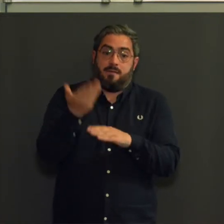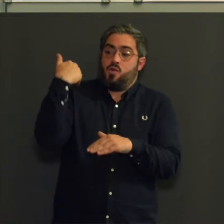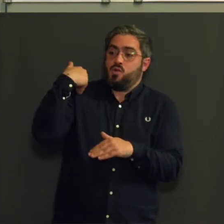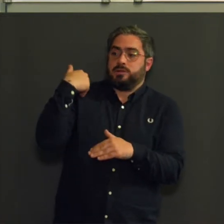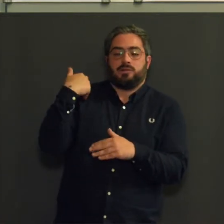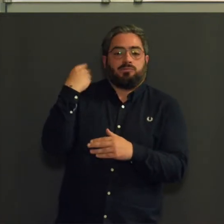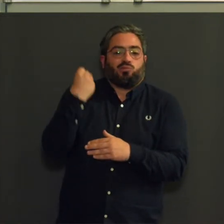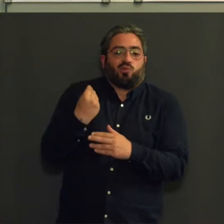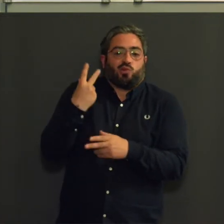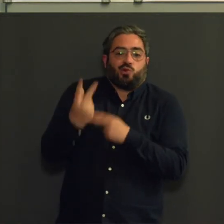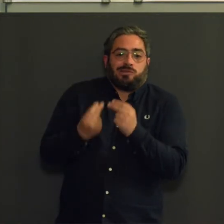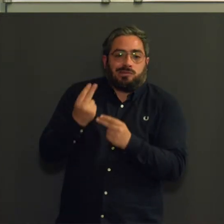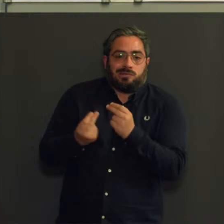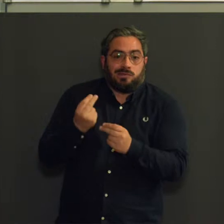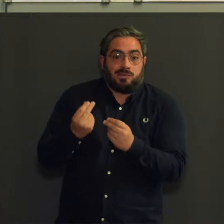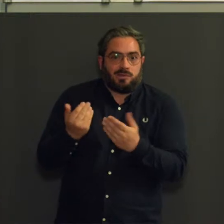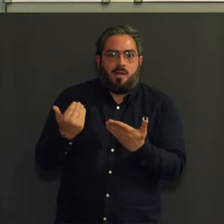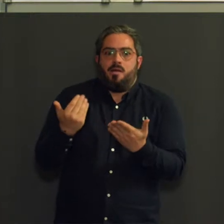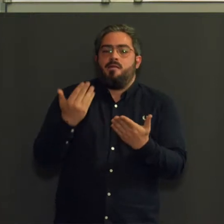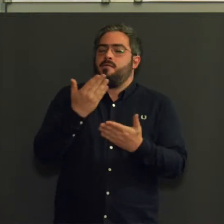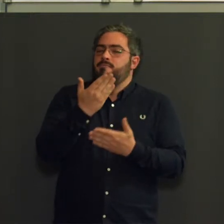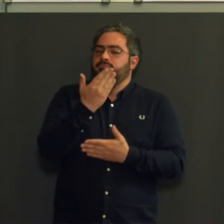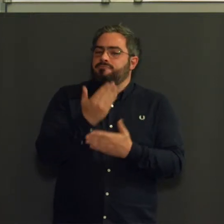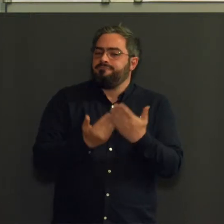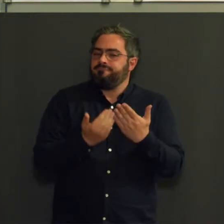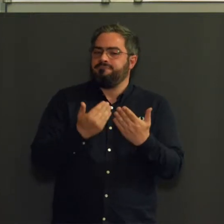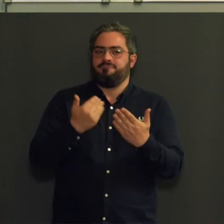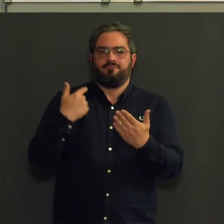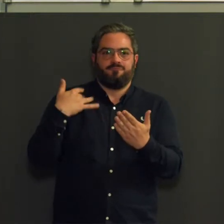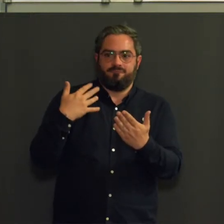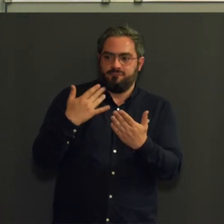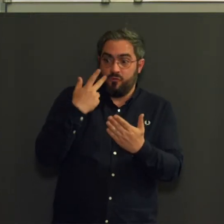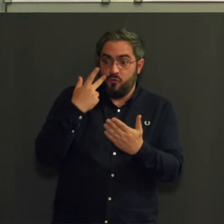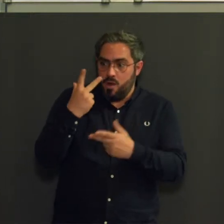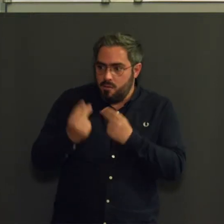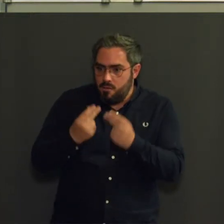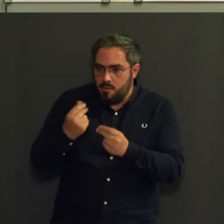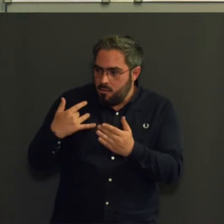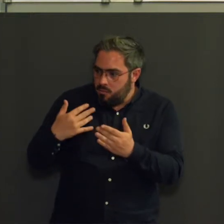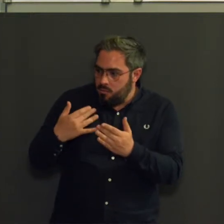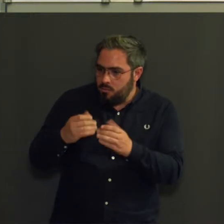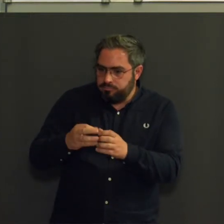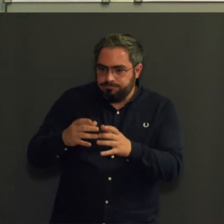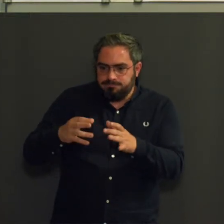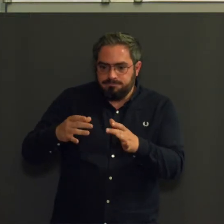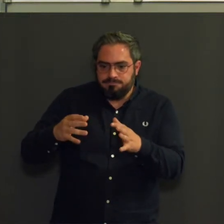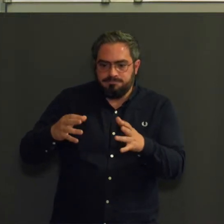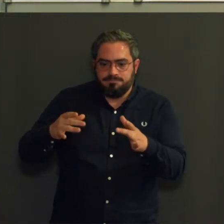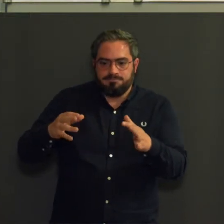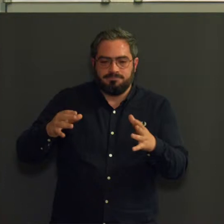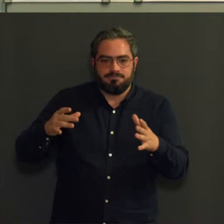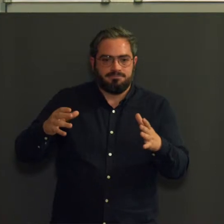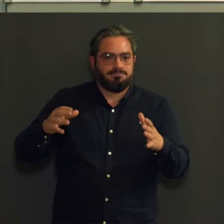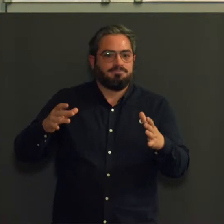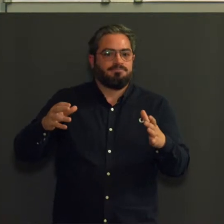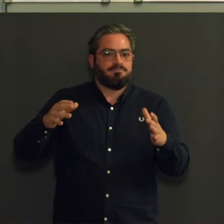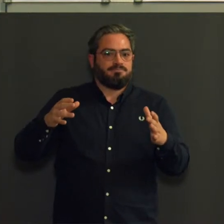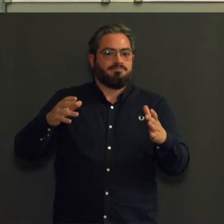vaccinée il y a quelques semaines et on est heureux de voir qu'avec le taux de vaccination qui devient de plus en plus important, avec le taux